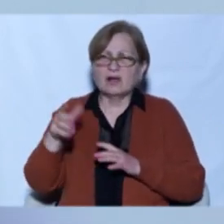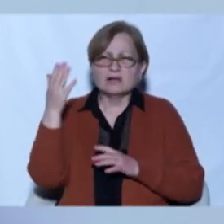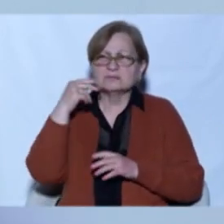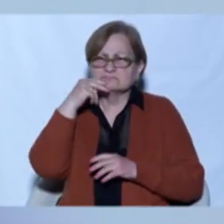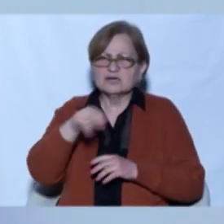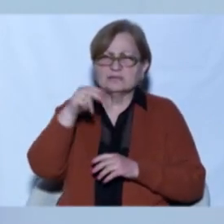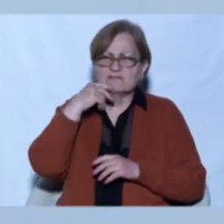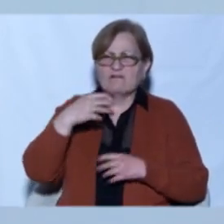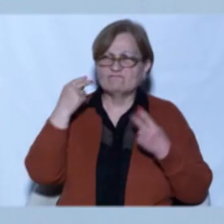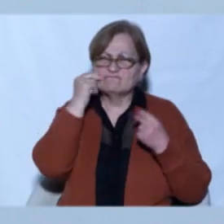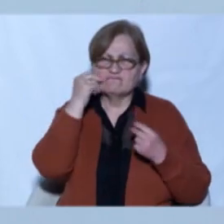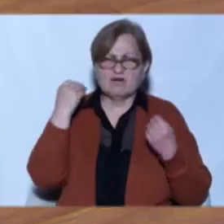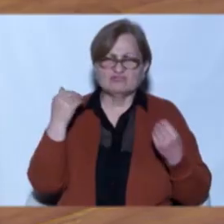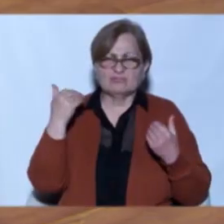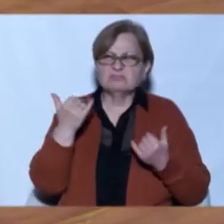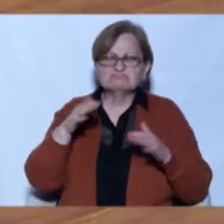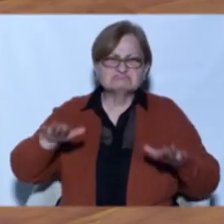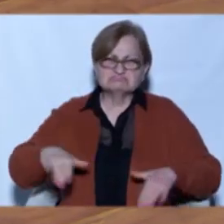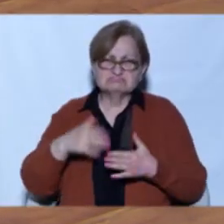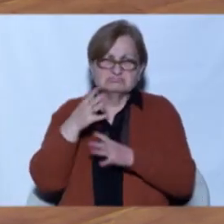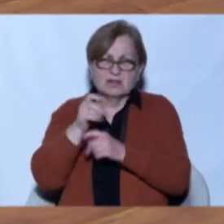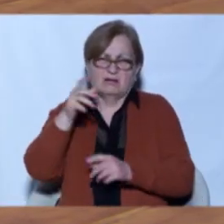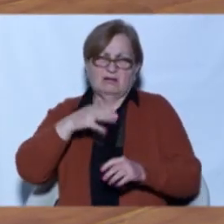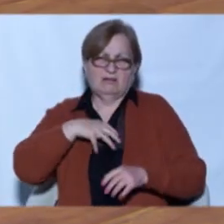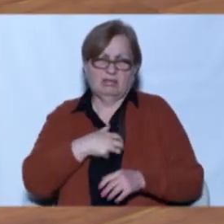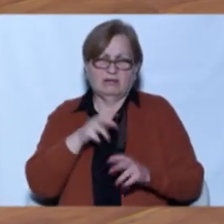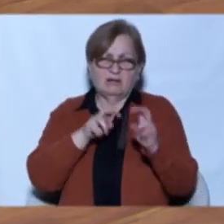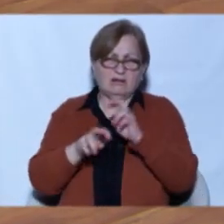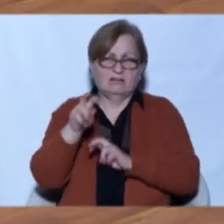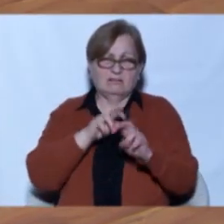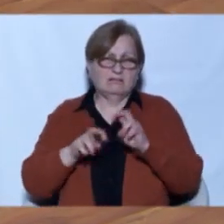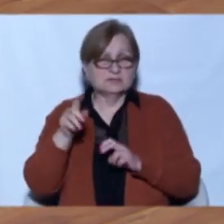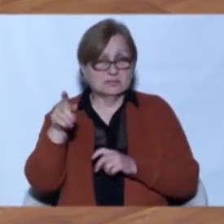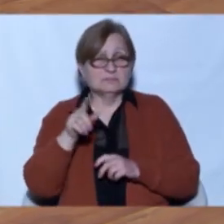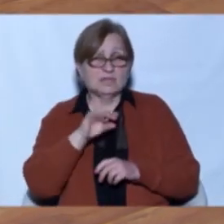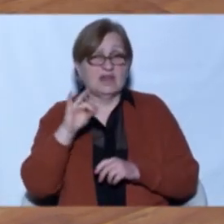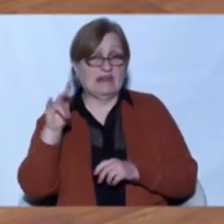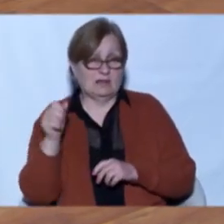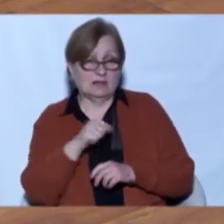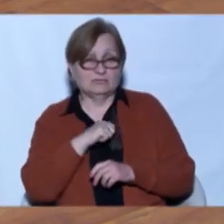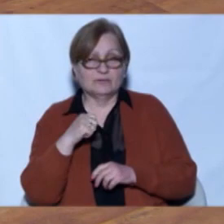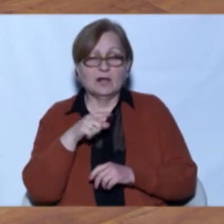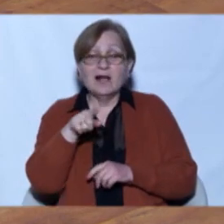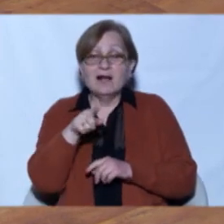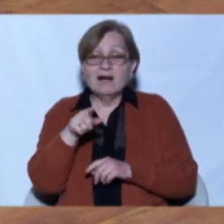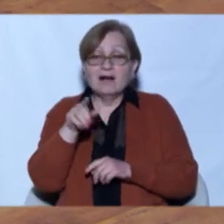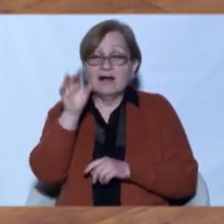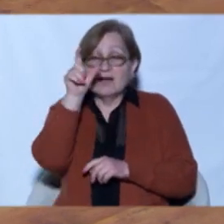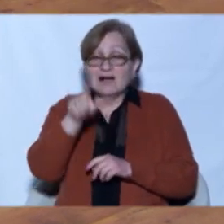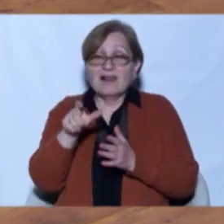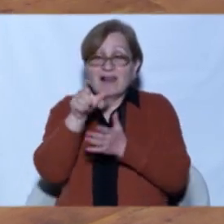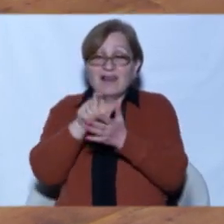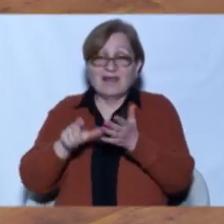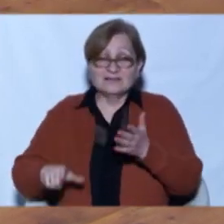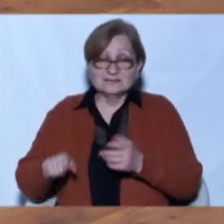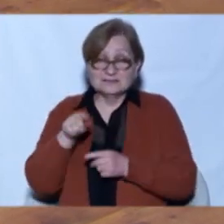და ის ლექსი, რომელზეც დღეს ჩვენ უნდა ვისაუბროთ, არის ერთგვარი პასუხი